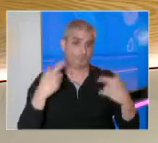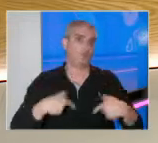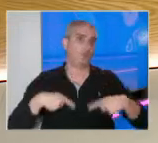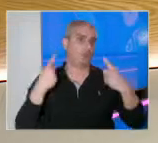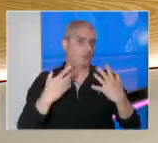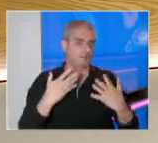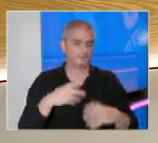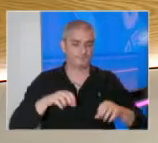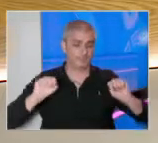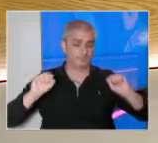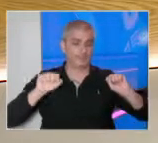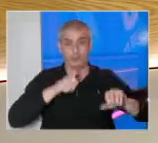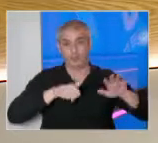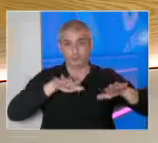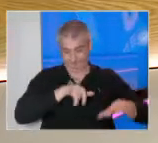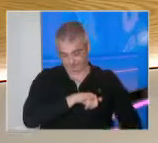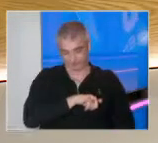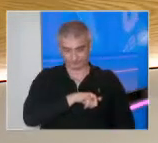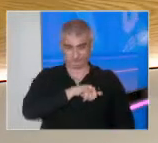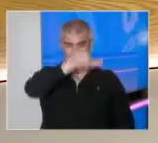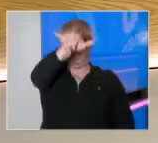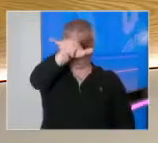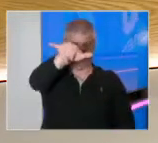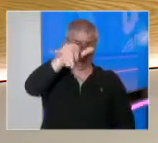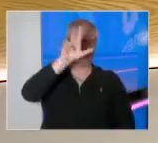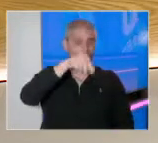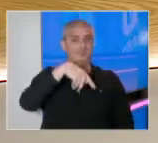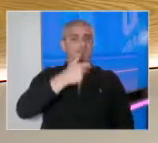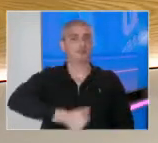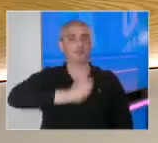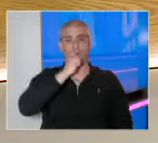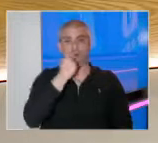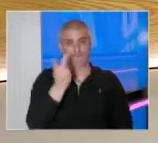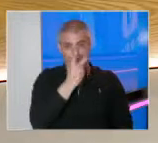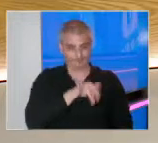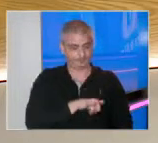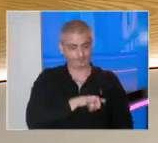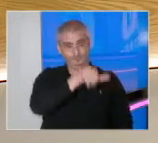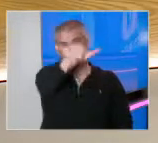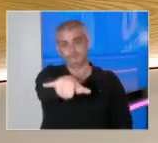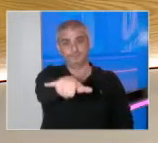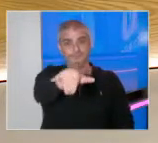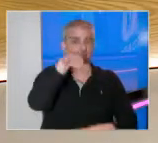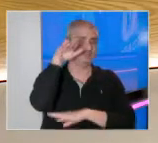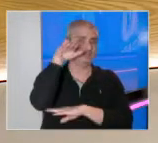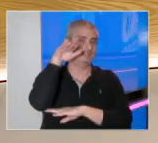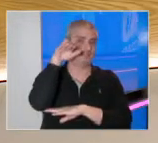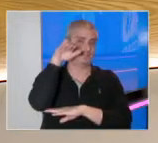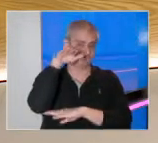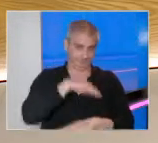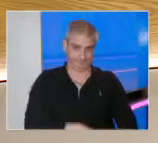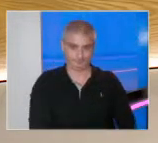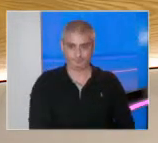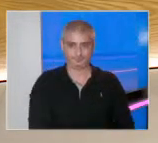תרצו. נשיאת ראש הממשלה בנימין נתניהו ויוסי כהן, ראש המוסד לצידו של שר החוץ האמריקאי